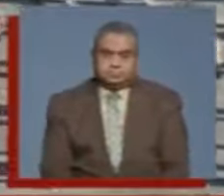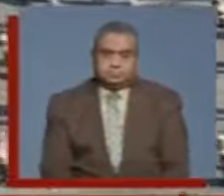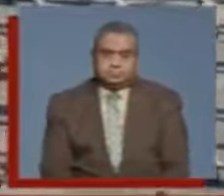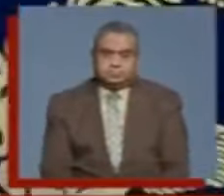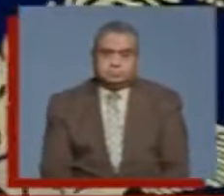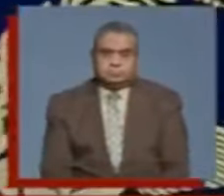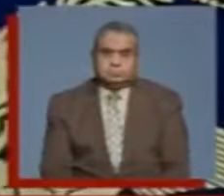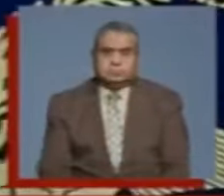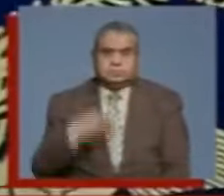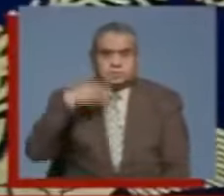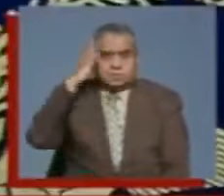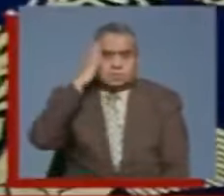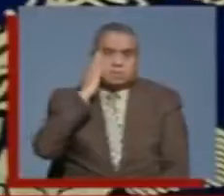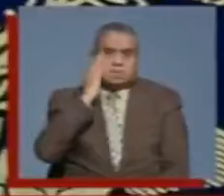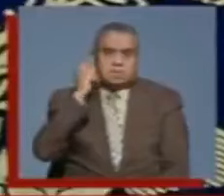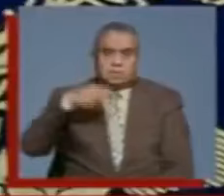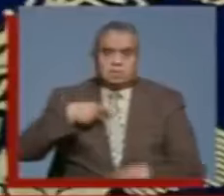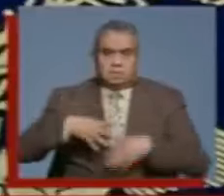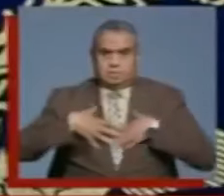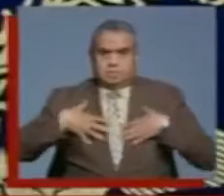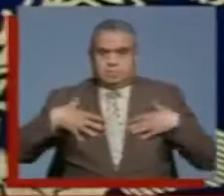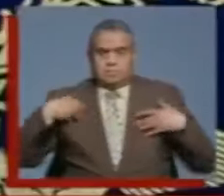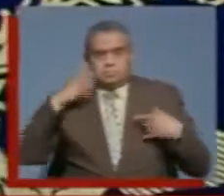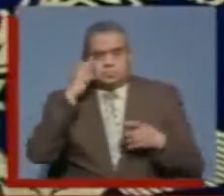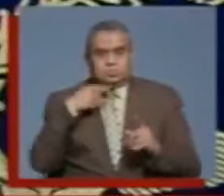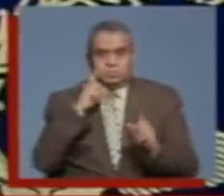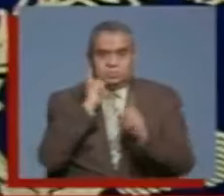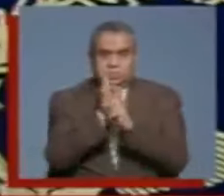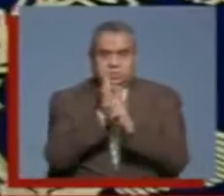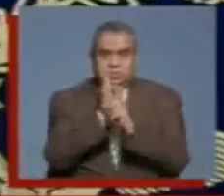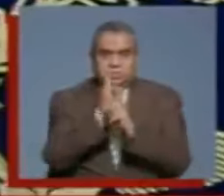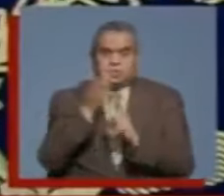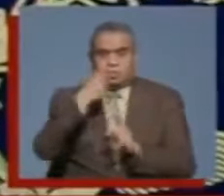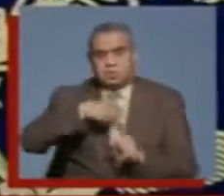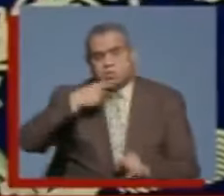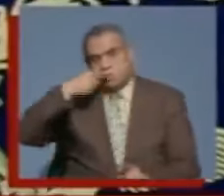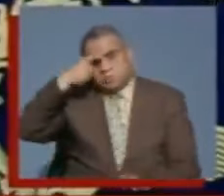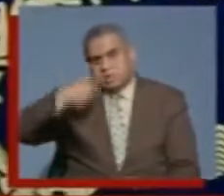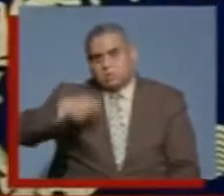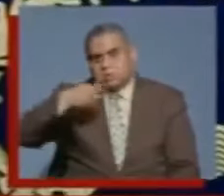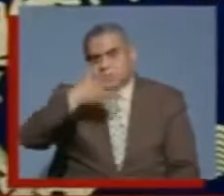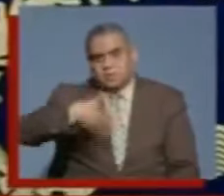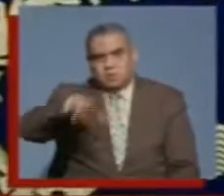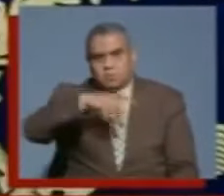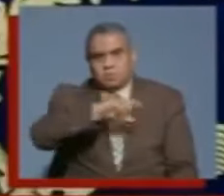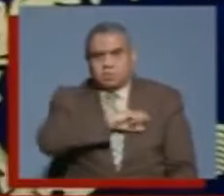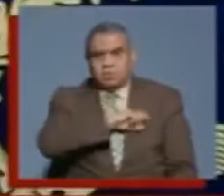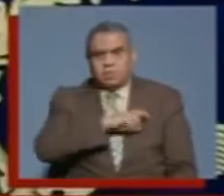برحب بيكم وسعيد بلقائكم، وكل سنة وانتم طيبين.